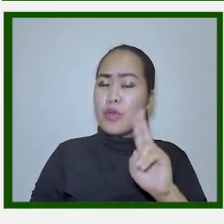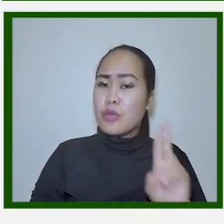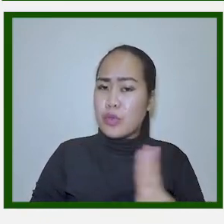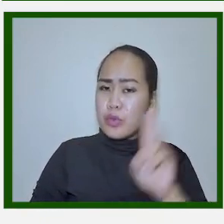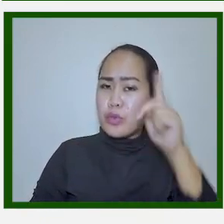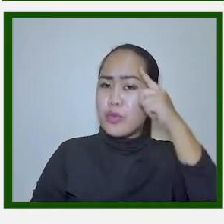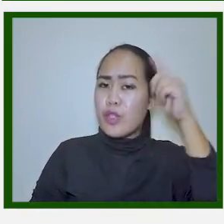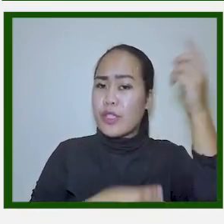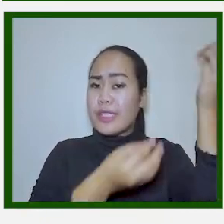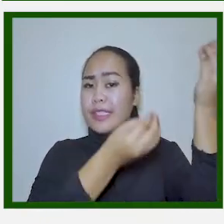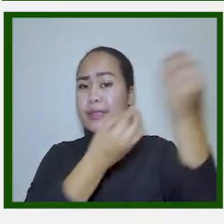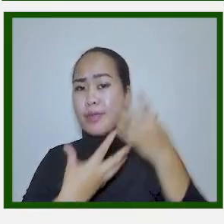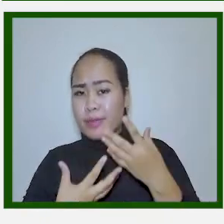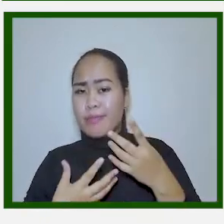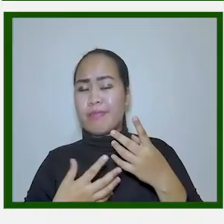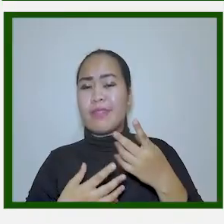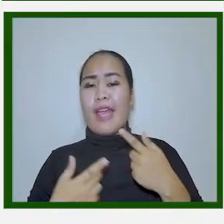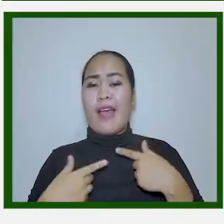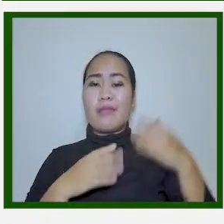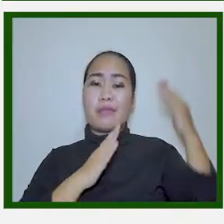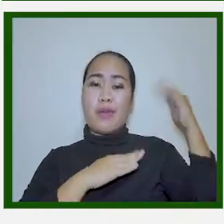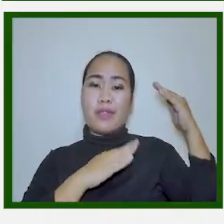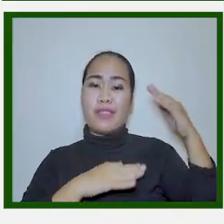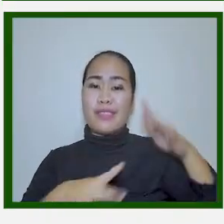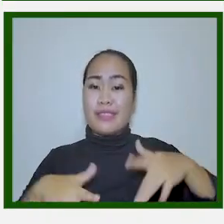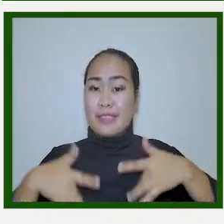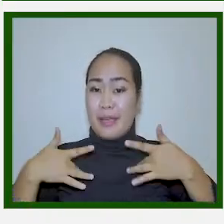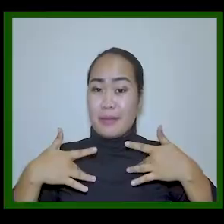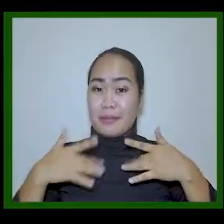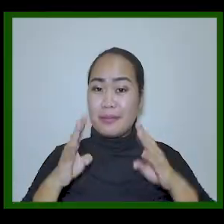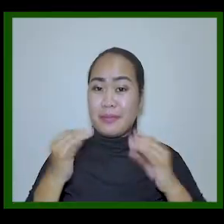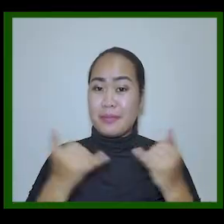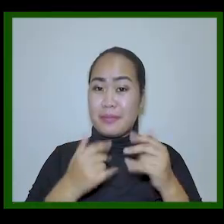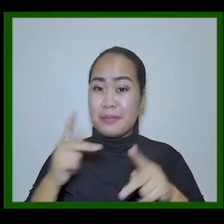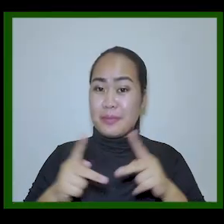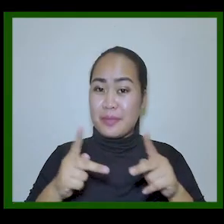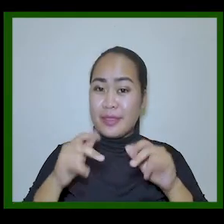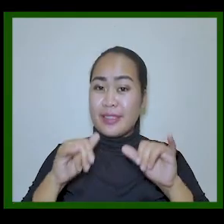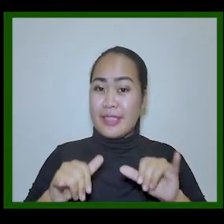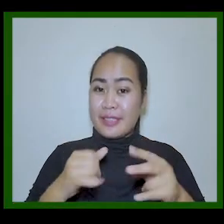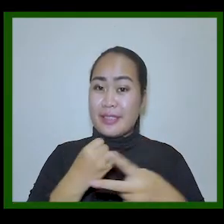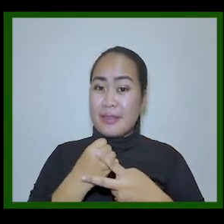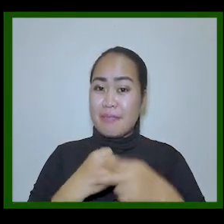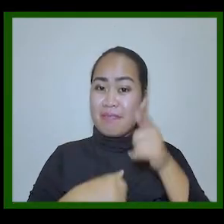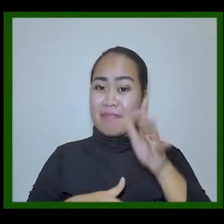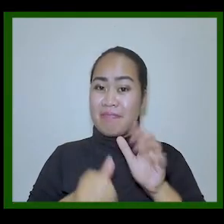safe always and may God bless us all. Thank you.